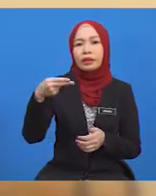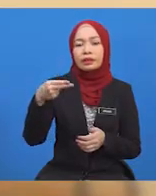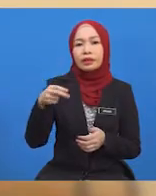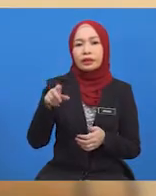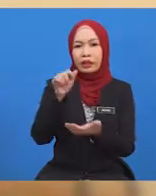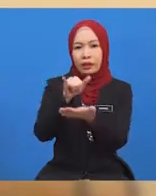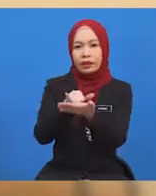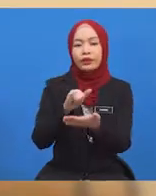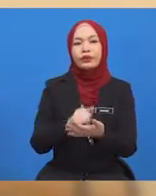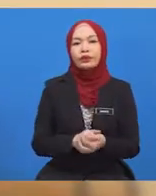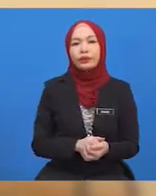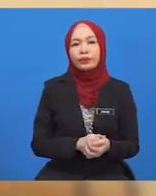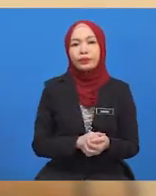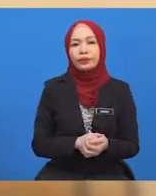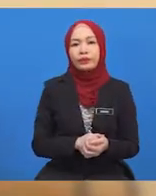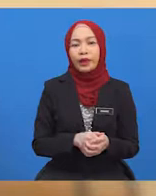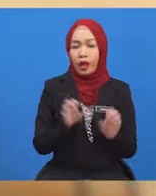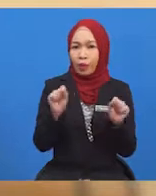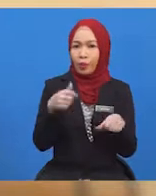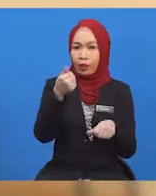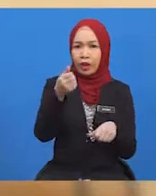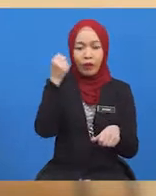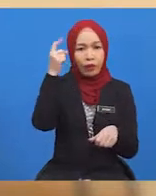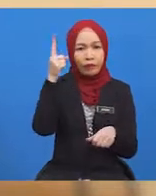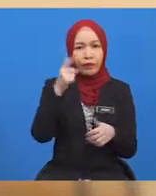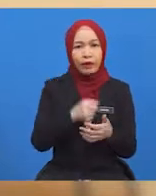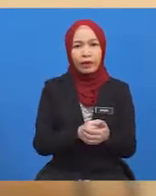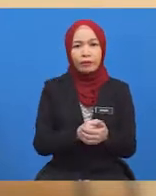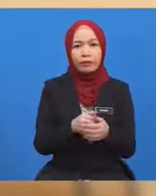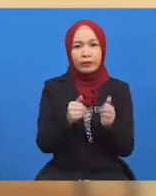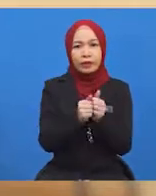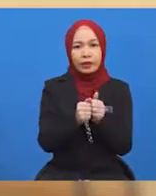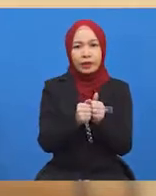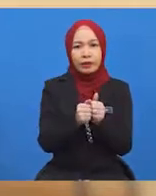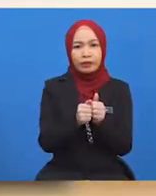Bagaimana murid-murid? Bolehkah anda faham tentang unjuran ortogon?